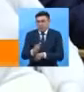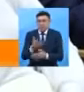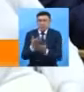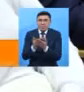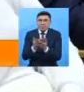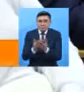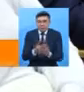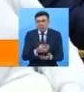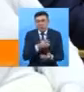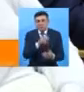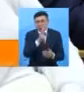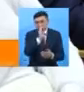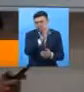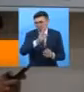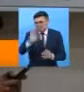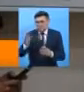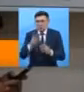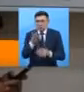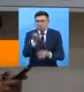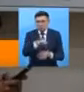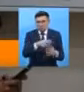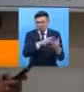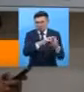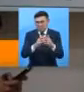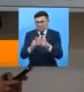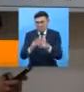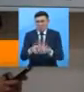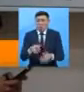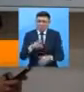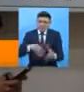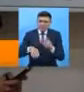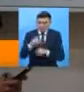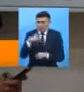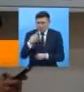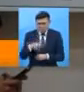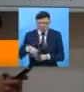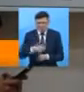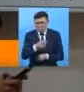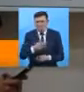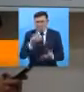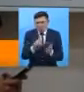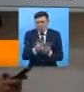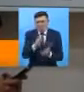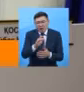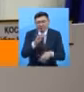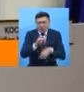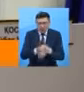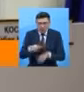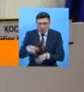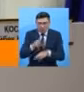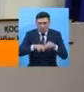шет Южный всего в четырёх селах хоть и говорят что асфальт дорогой но для Мангистау прокладка асфальта лёгкое